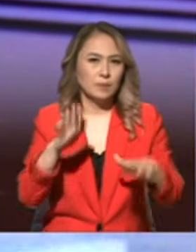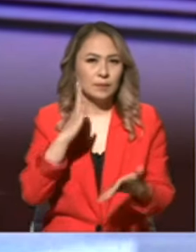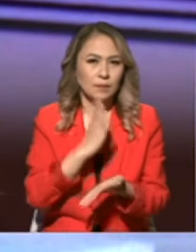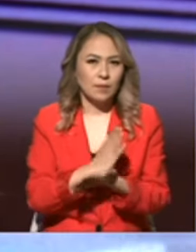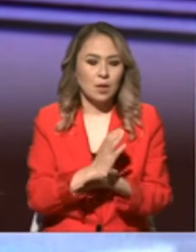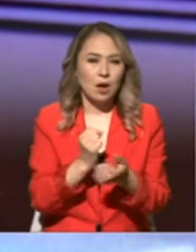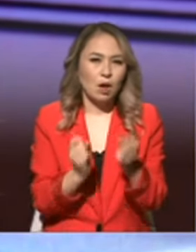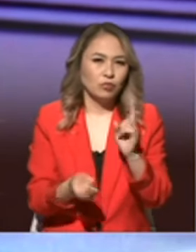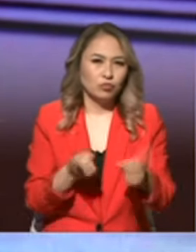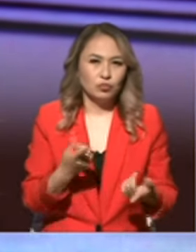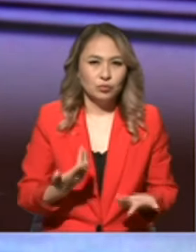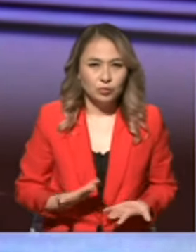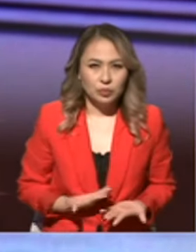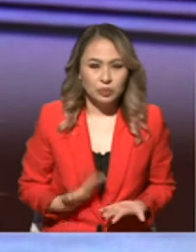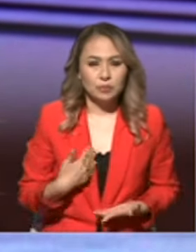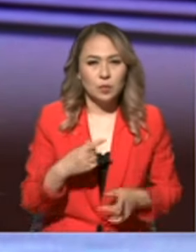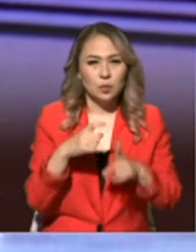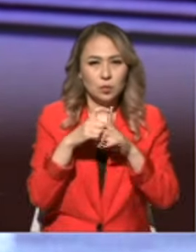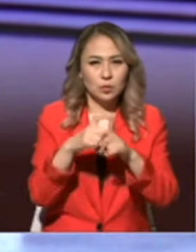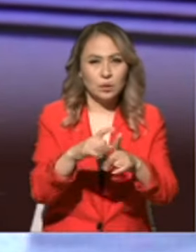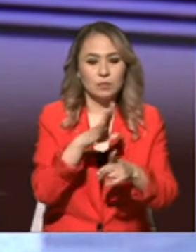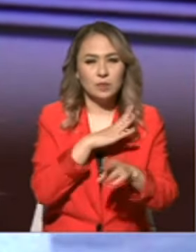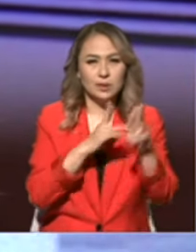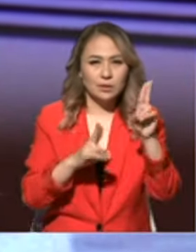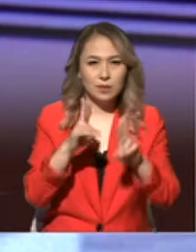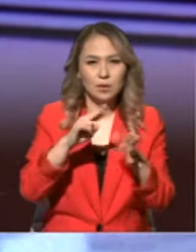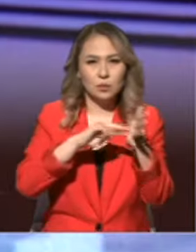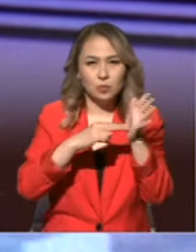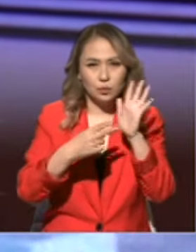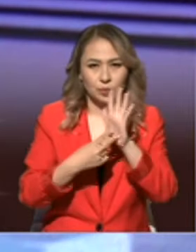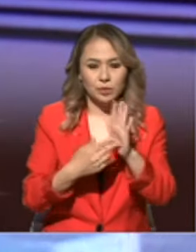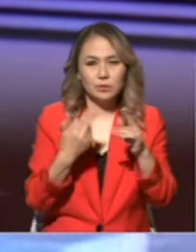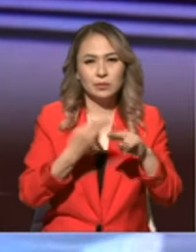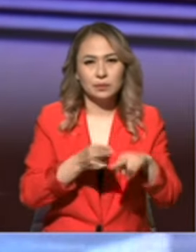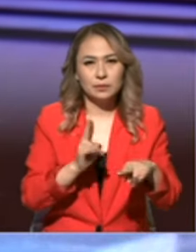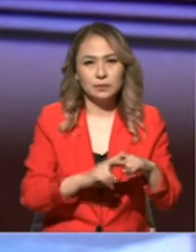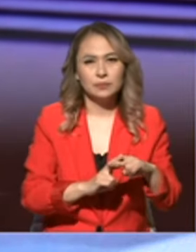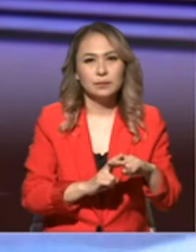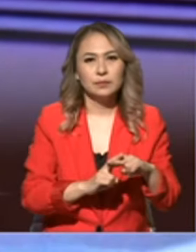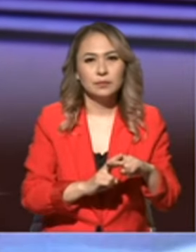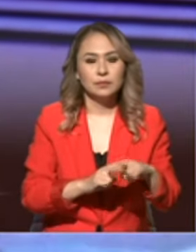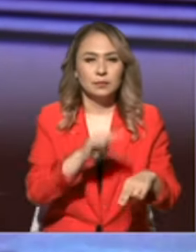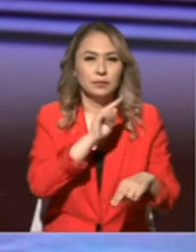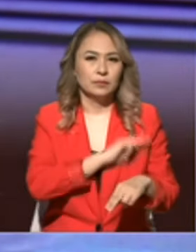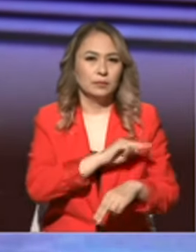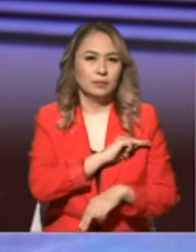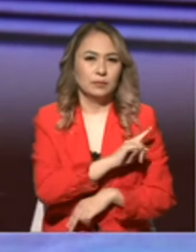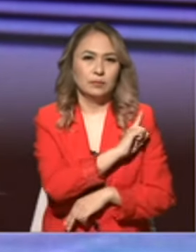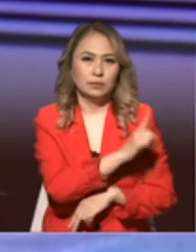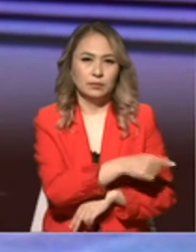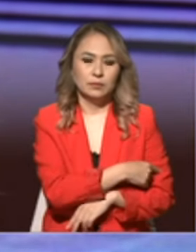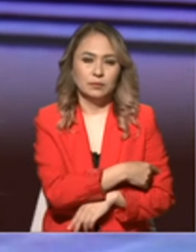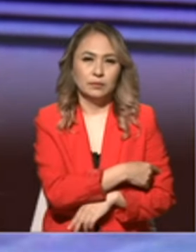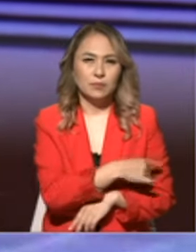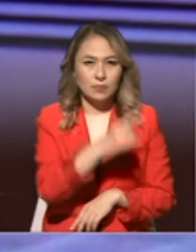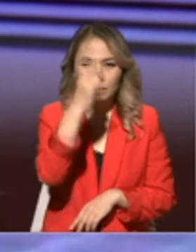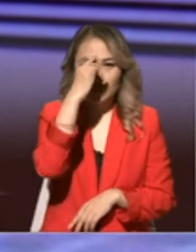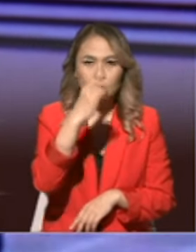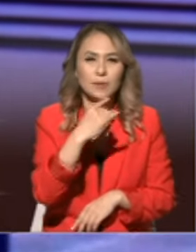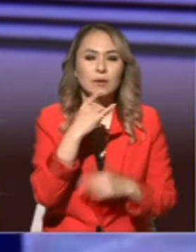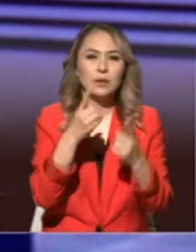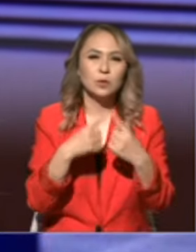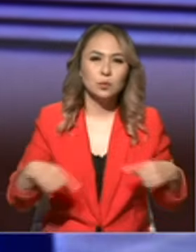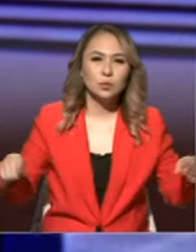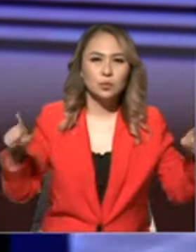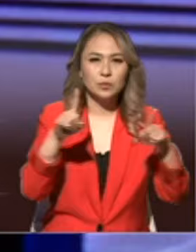Ал шыннан келгенде жаңа мен өз сөзімде айттым, стратегиялық жоспар ол жердегі мына жұмыс күші Қазақстан